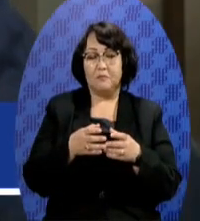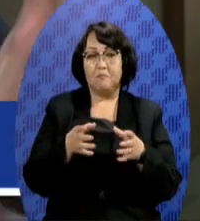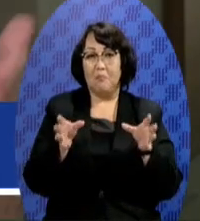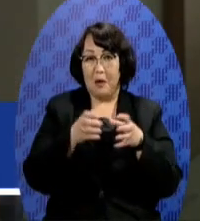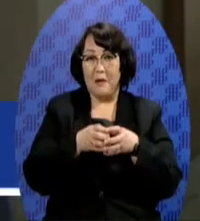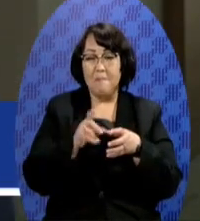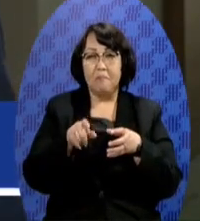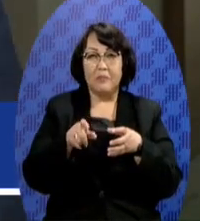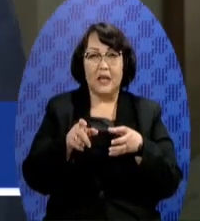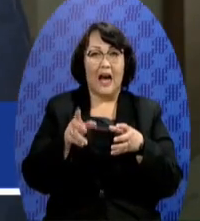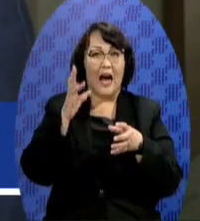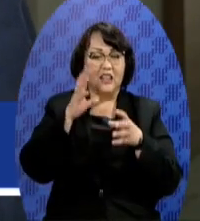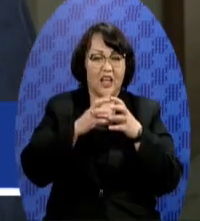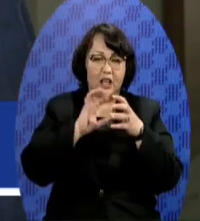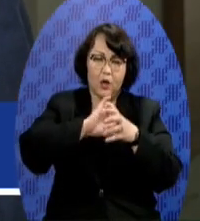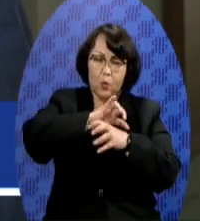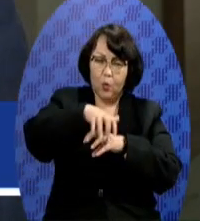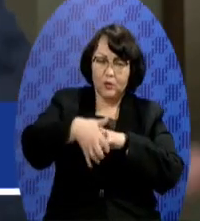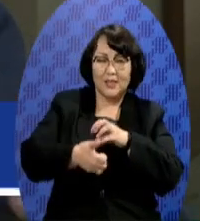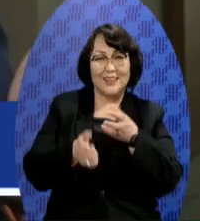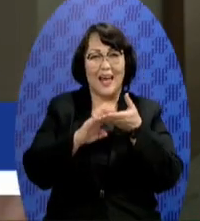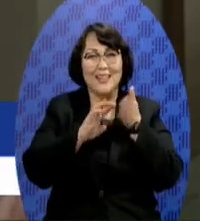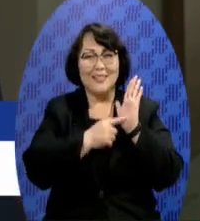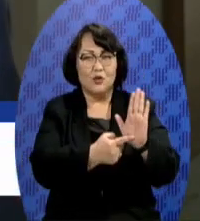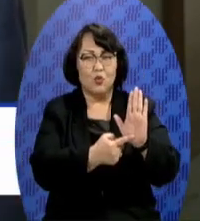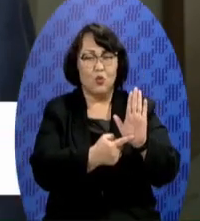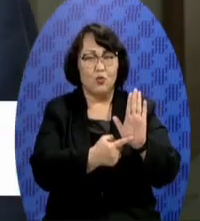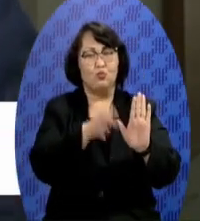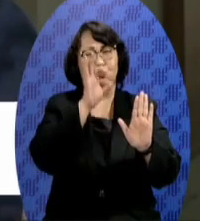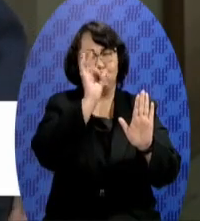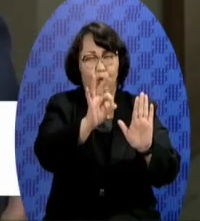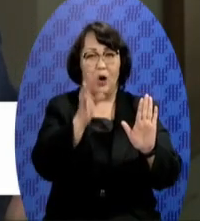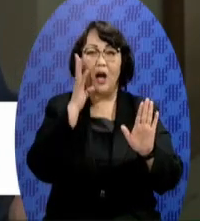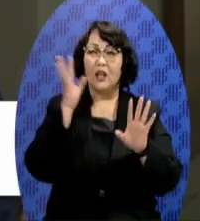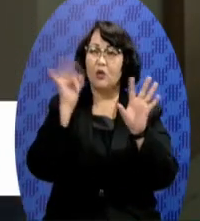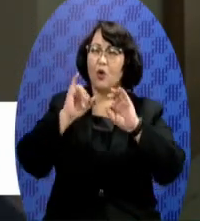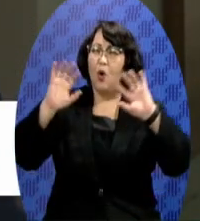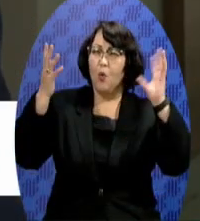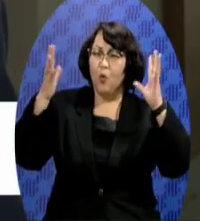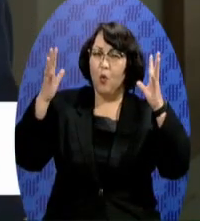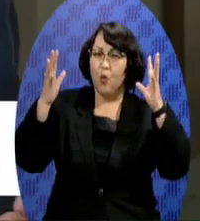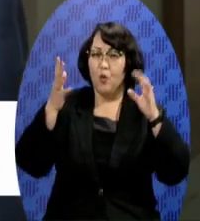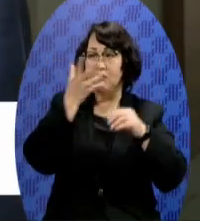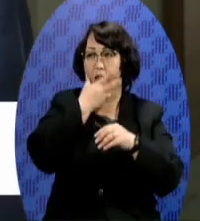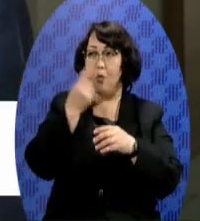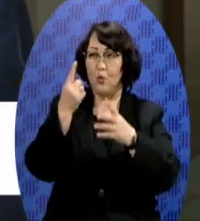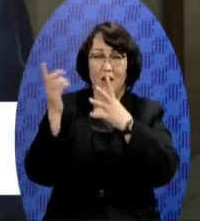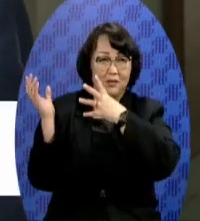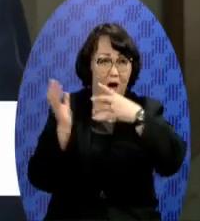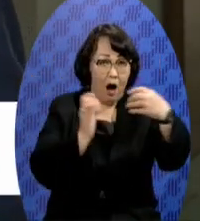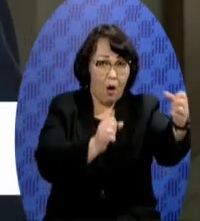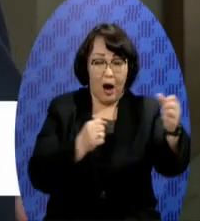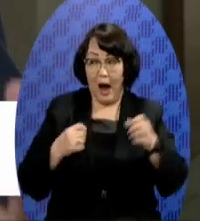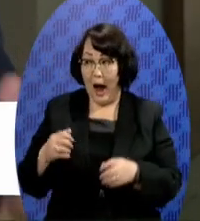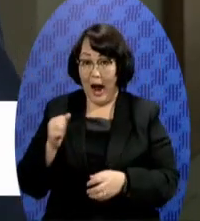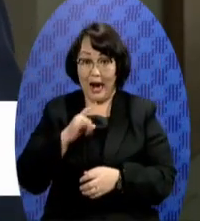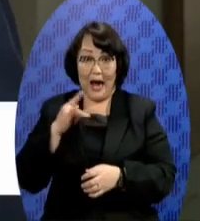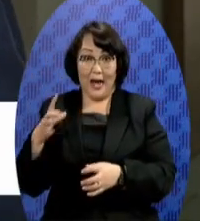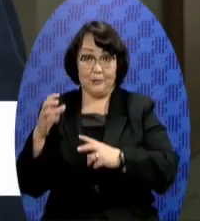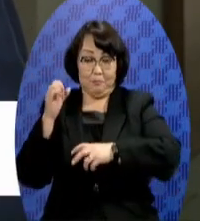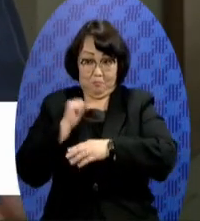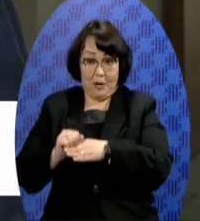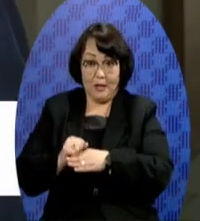гэсэн араас нь явах үйлдвэрлэл нь дутагдаад байна шүү дээ. Араас нь залгах тэрийг эдийн засгийн эргэлтэнд оруулах тэр юм нь дутагдаад байна тийм. А нөгөө